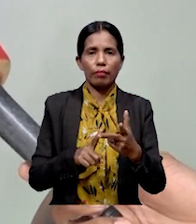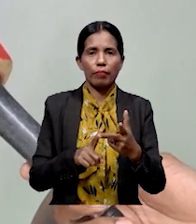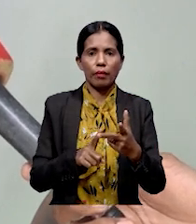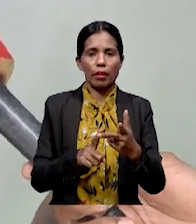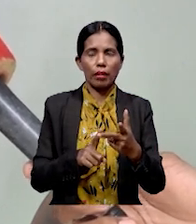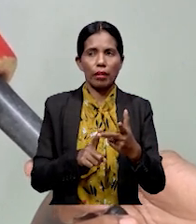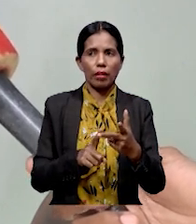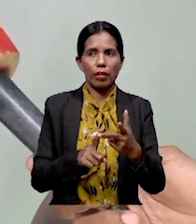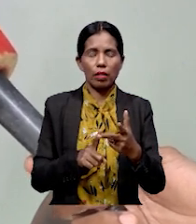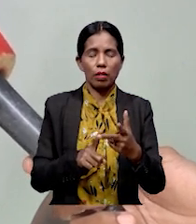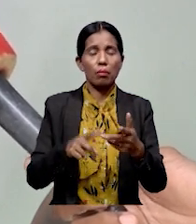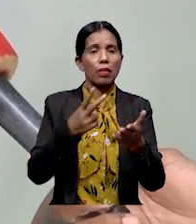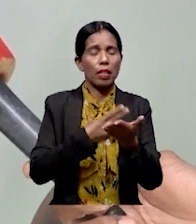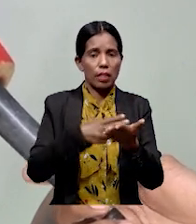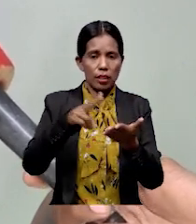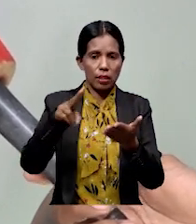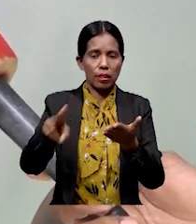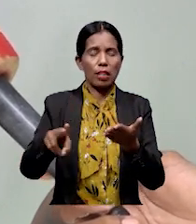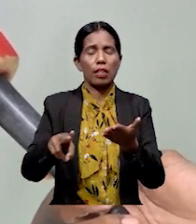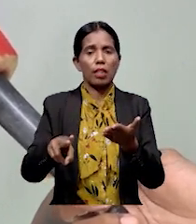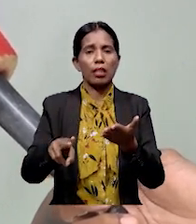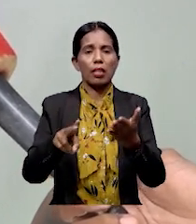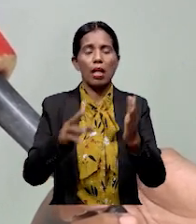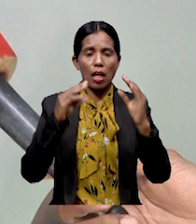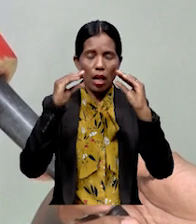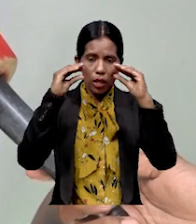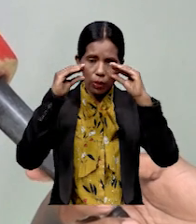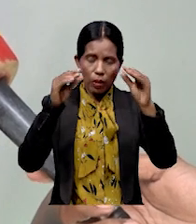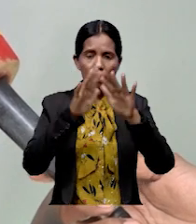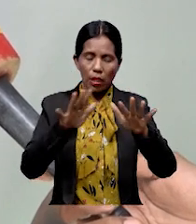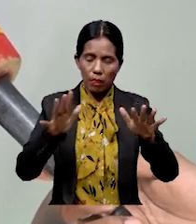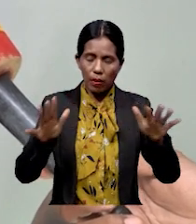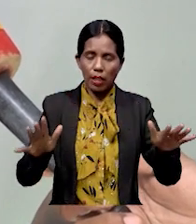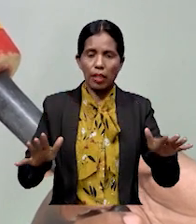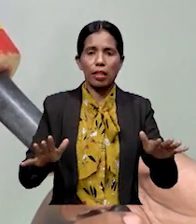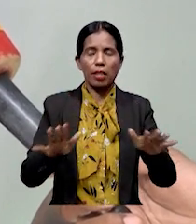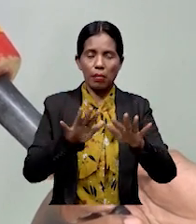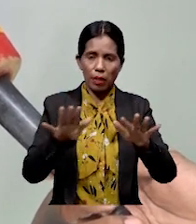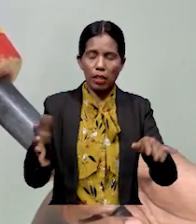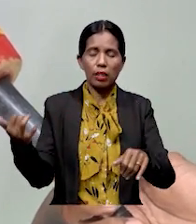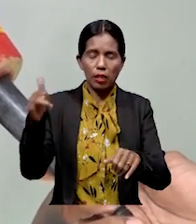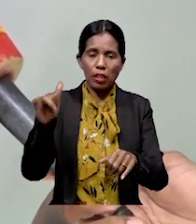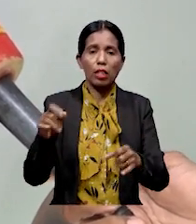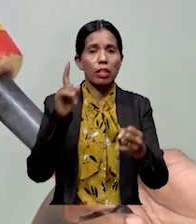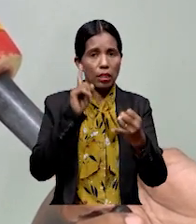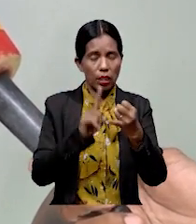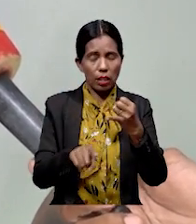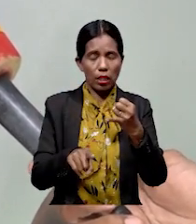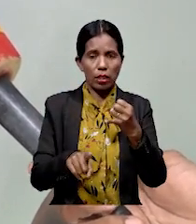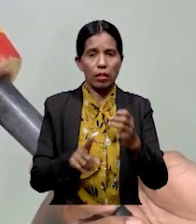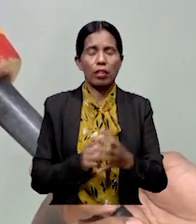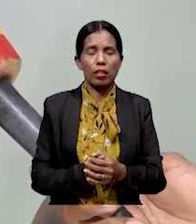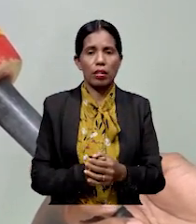ba Santa Infancia. Ne wala barki kuansira no ida ikus lima ka obras union de